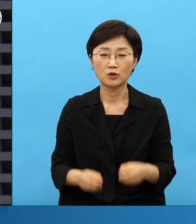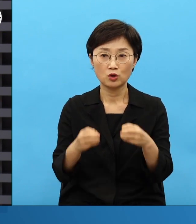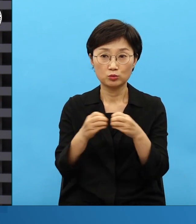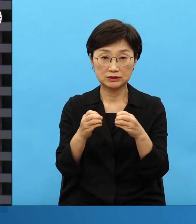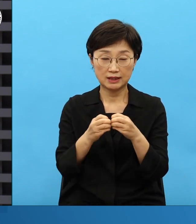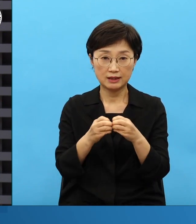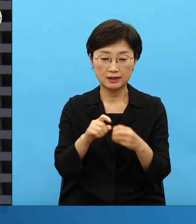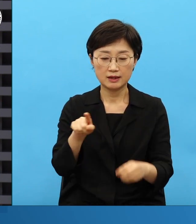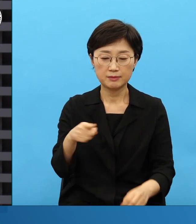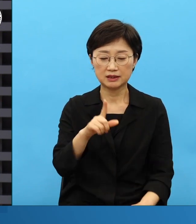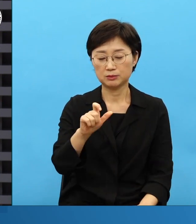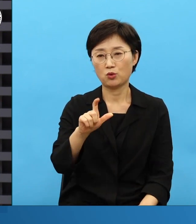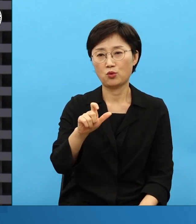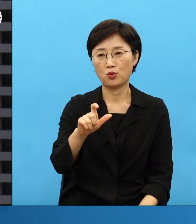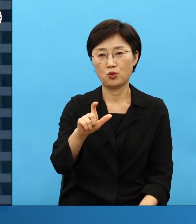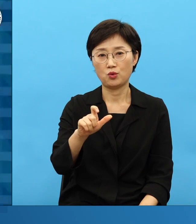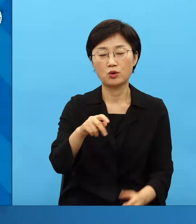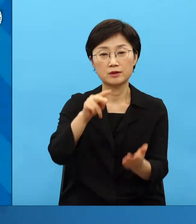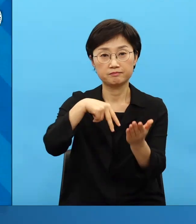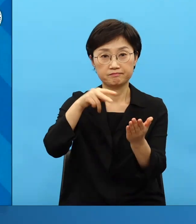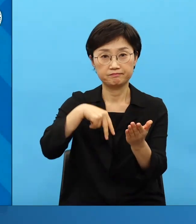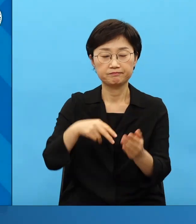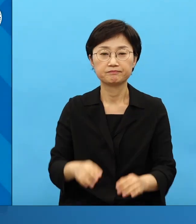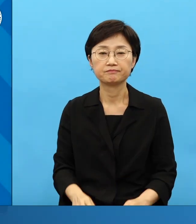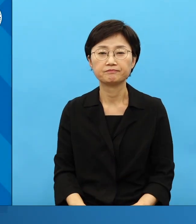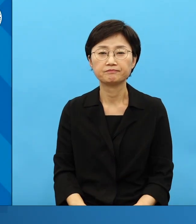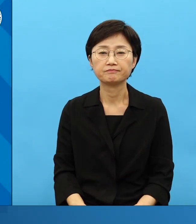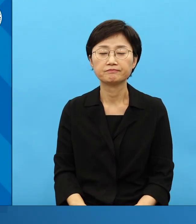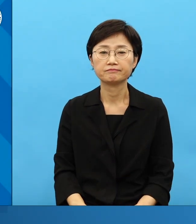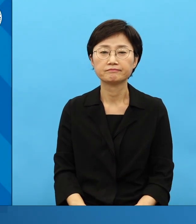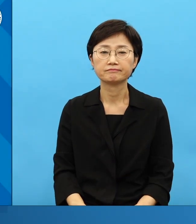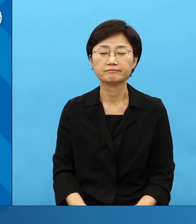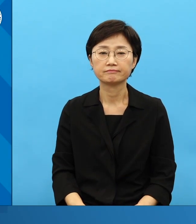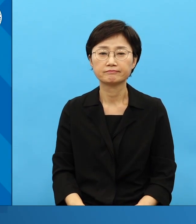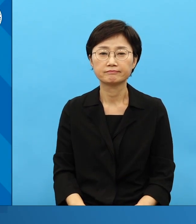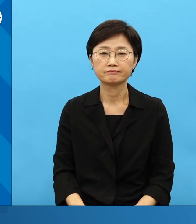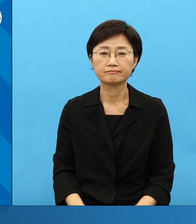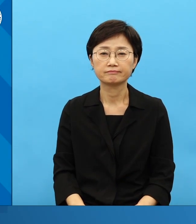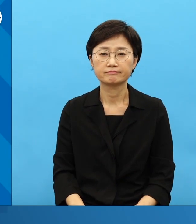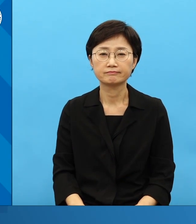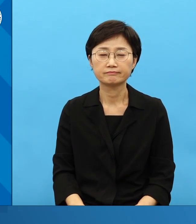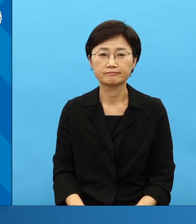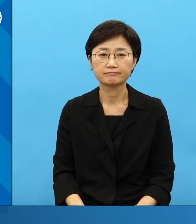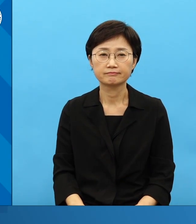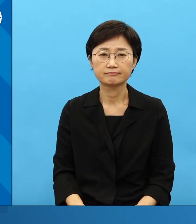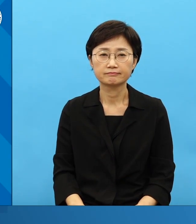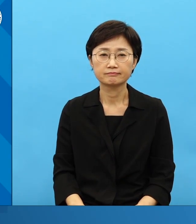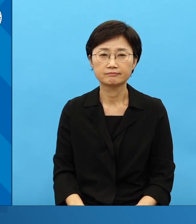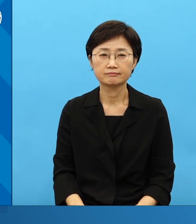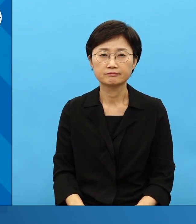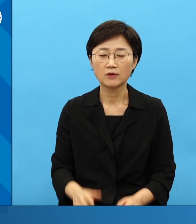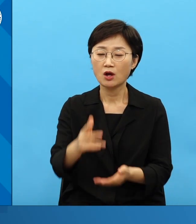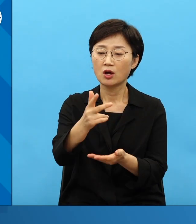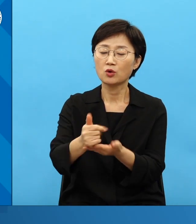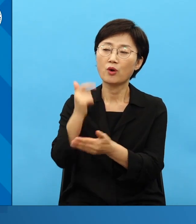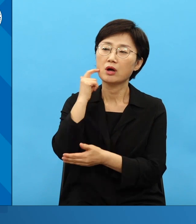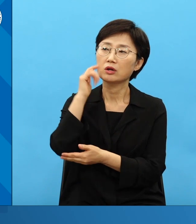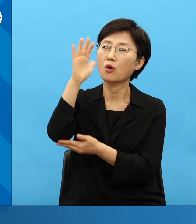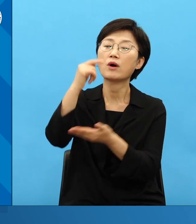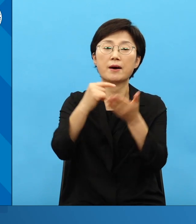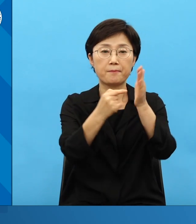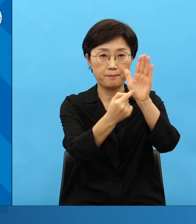교독문 115번 교독합니다. The responsive reading is number 119. 여호와의